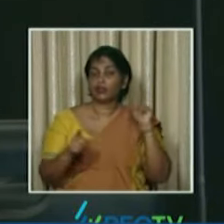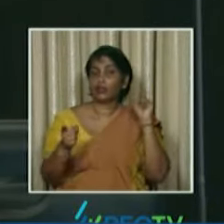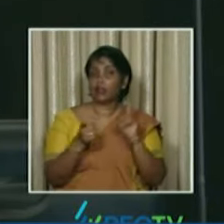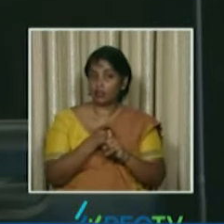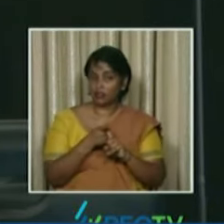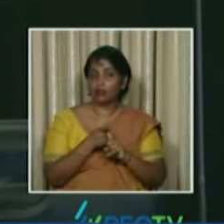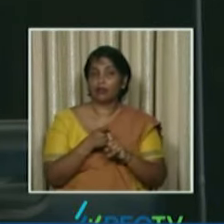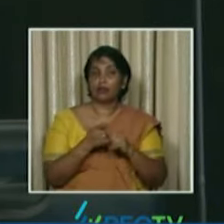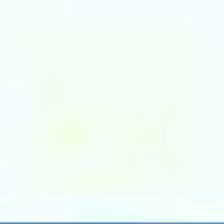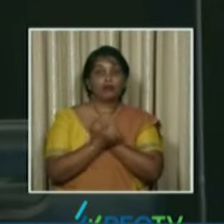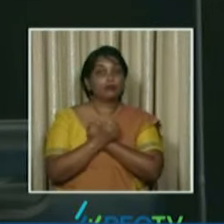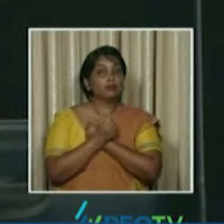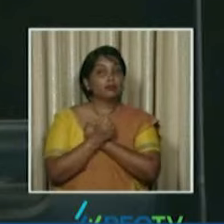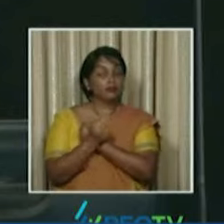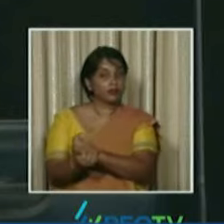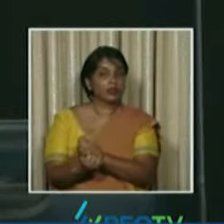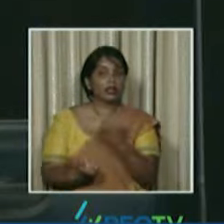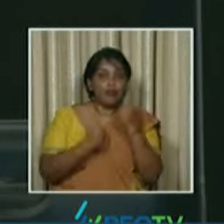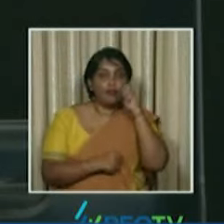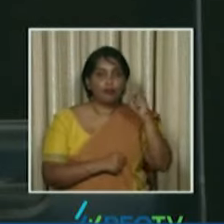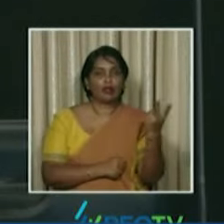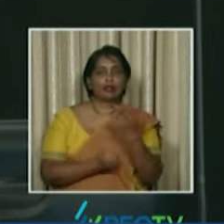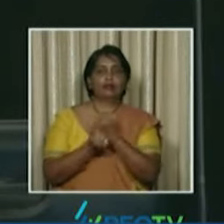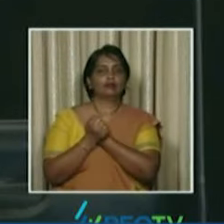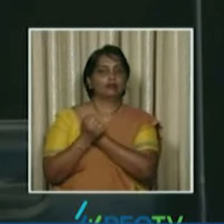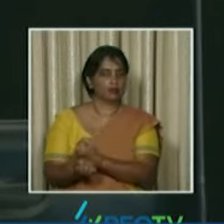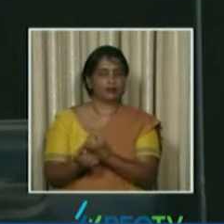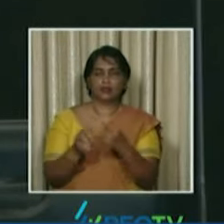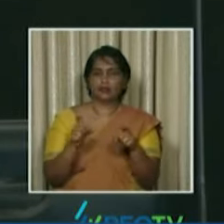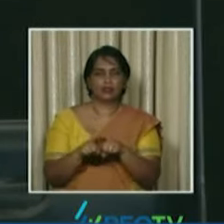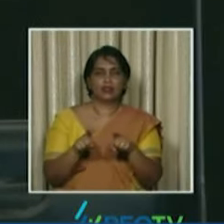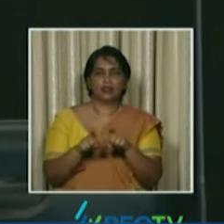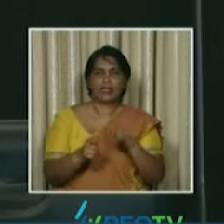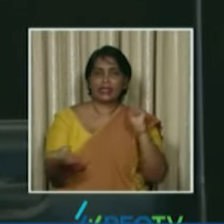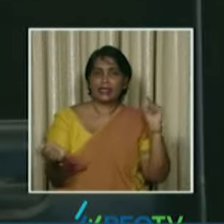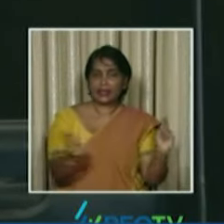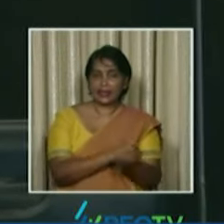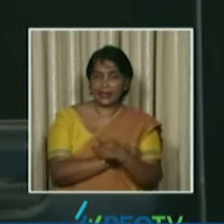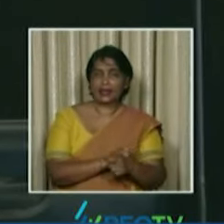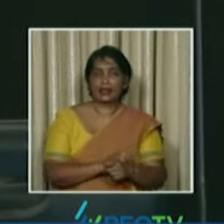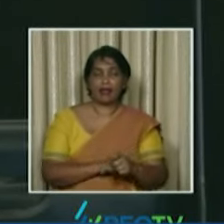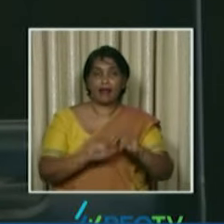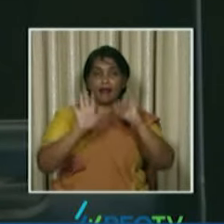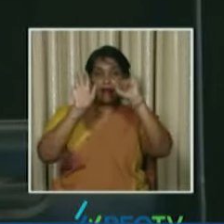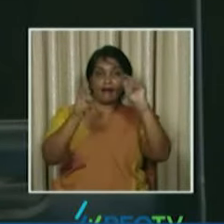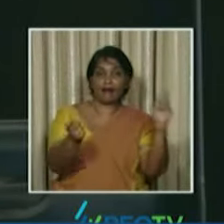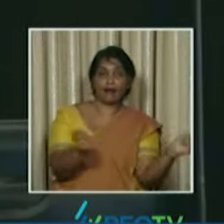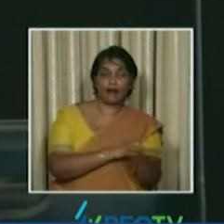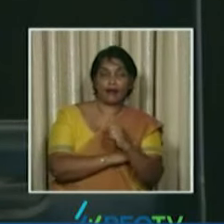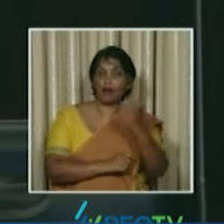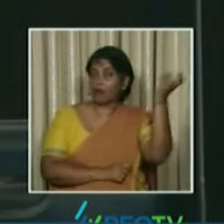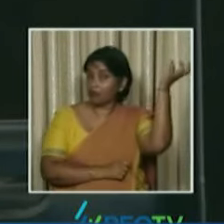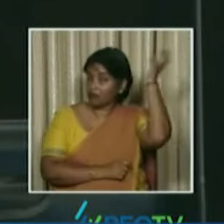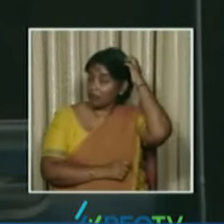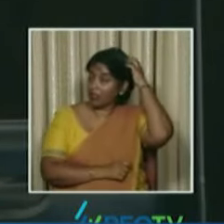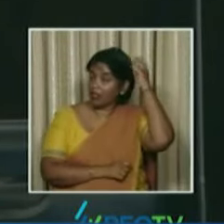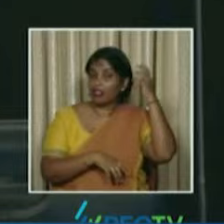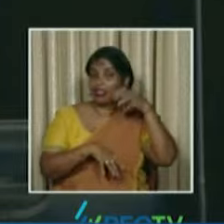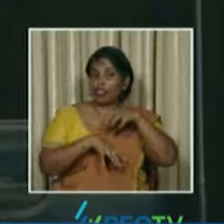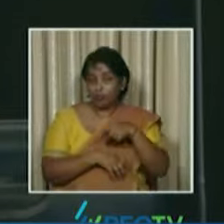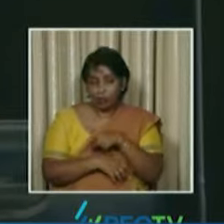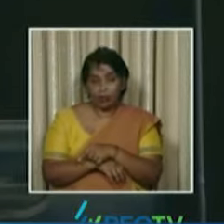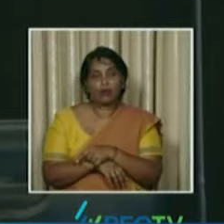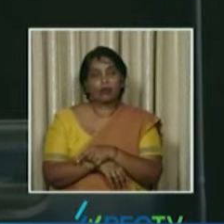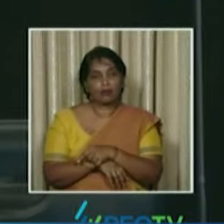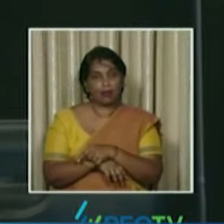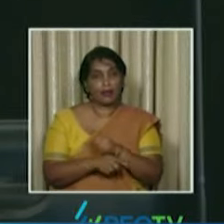අන්තිමට අත්අඩංගුවට ගත්තේ ෆේස් පැදපු අය. දැන් මේක හරියට ක්‍රිකට් මැච් එකක 6යි 5ක් ගාලා බෝලේ ඔලුවේ වැද්දලා තුවාල වුණොත් හරි වෙන අනතුරක් වුණොත්